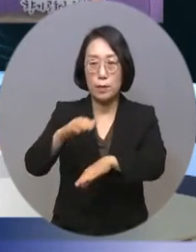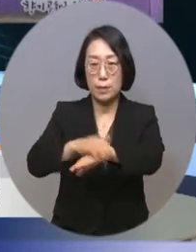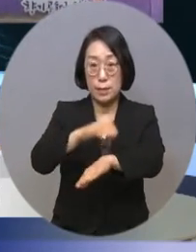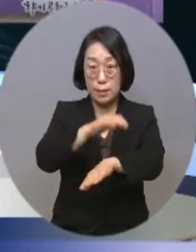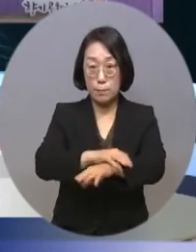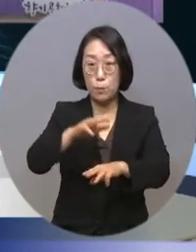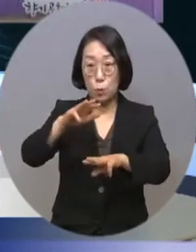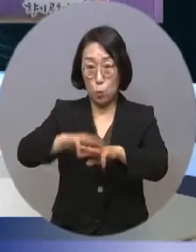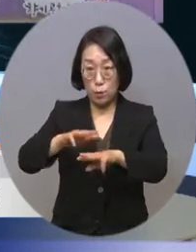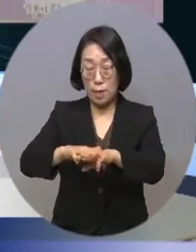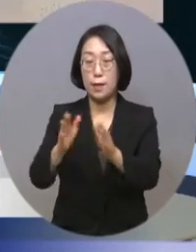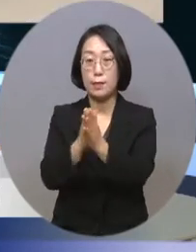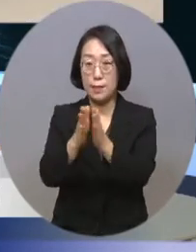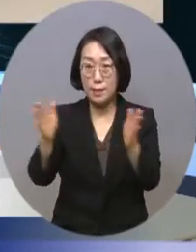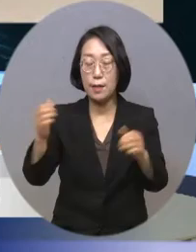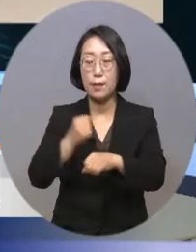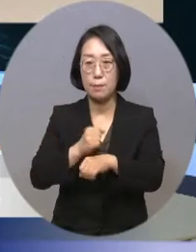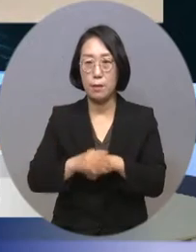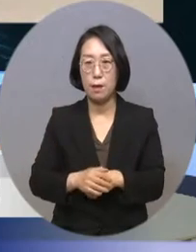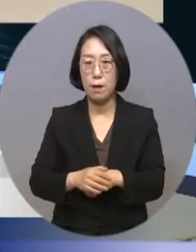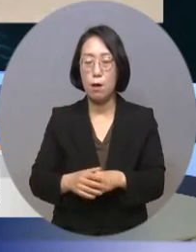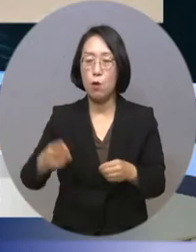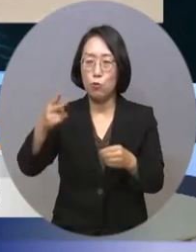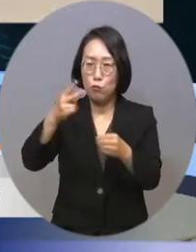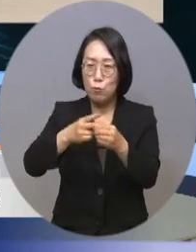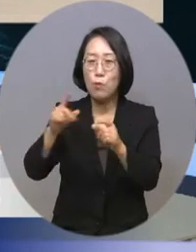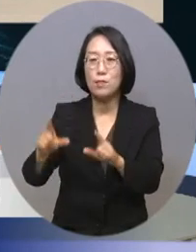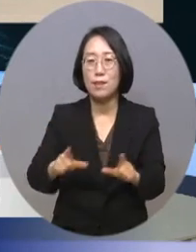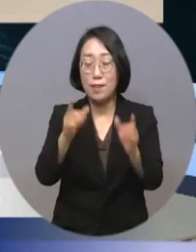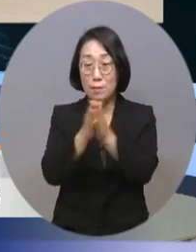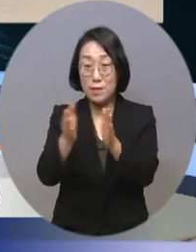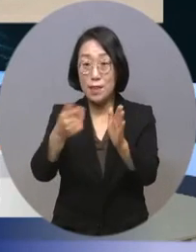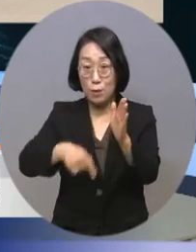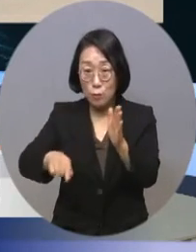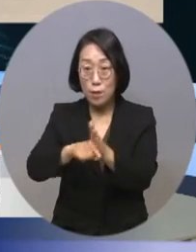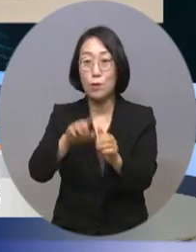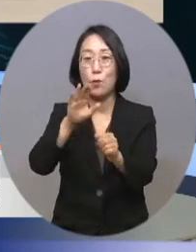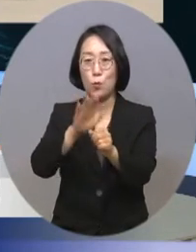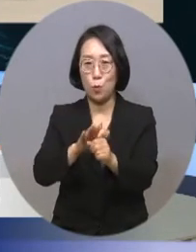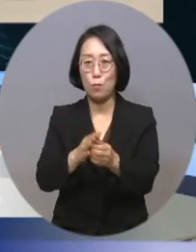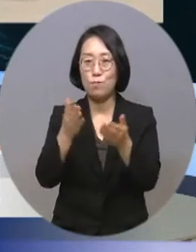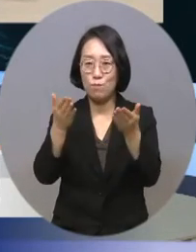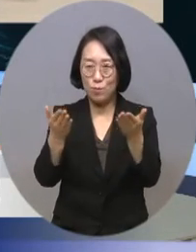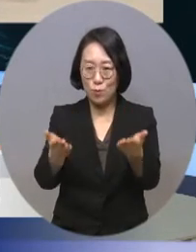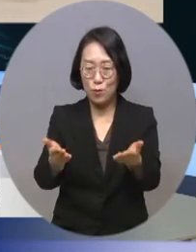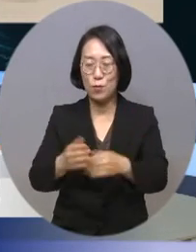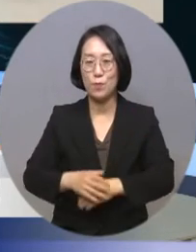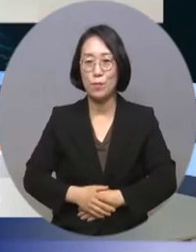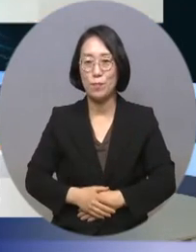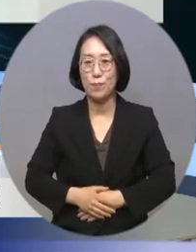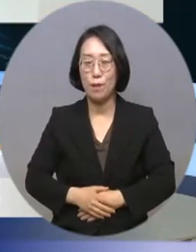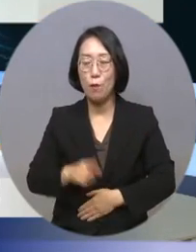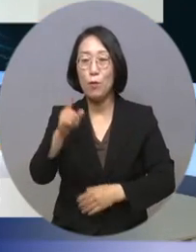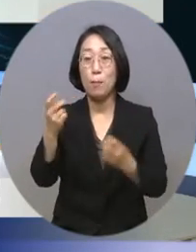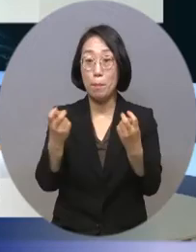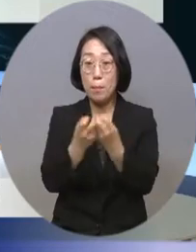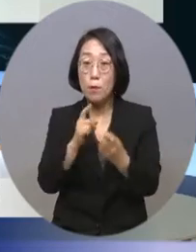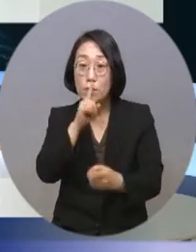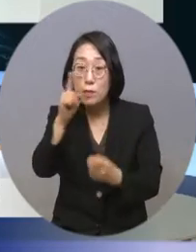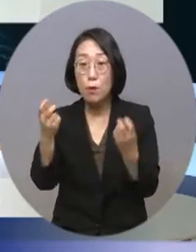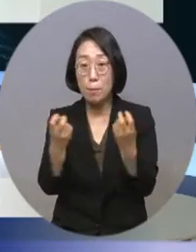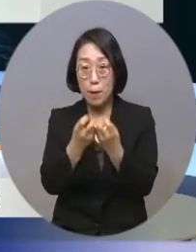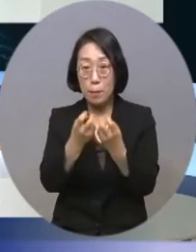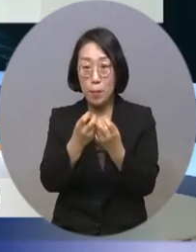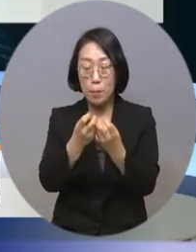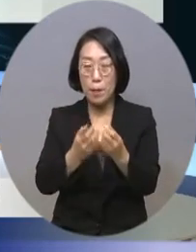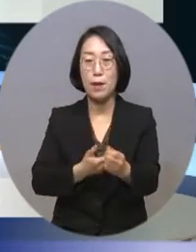농장을 운영합니다. 제2의 인생을 꿈꾸는 이들에게 큰 도움이 될 전망인데요. 어떻게 지원할 수 있는지 장유진